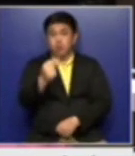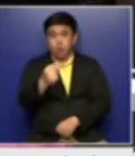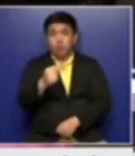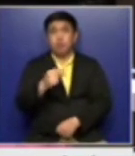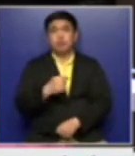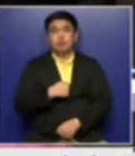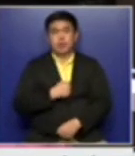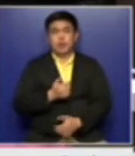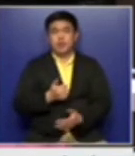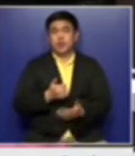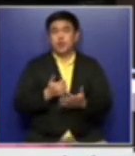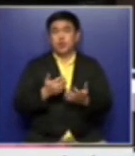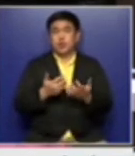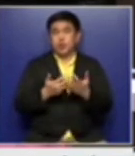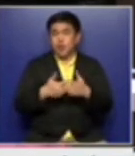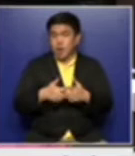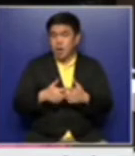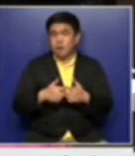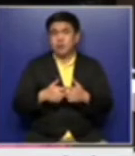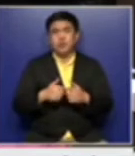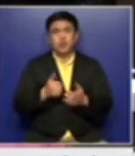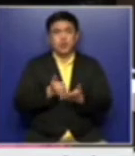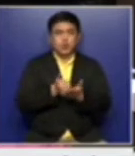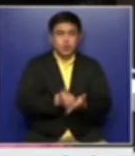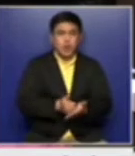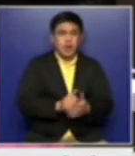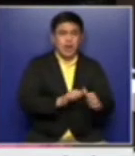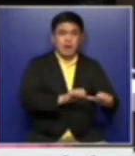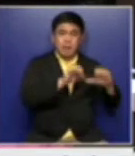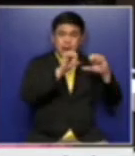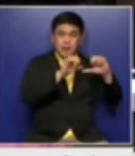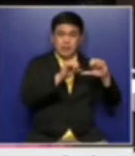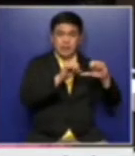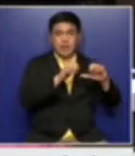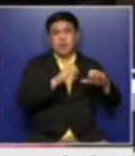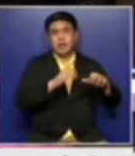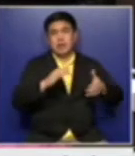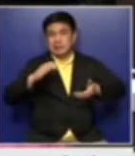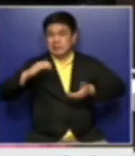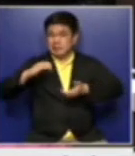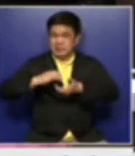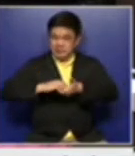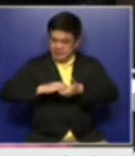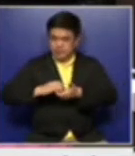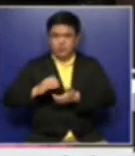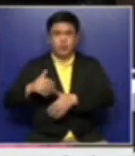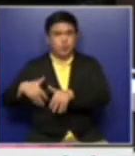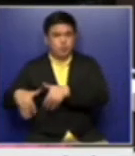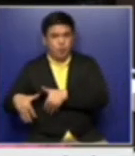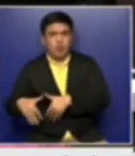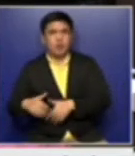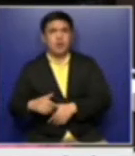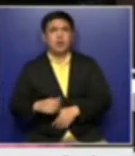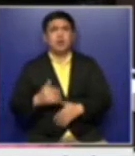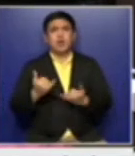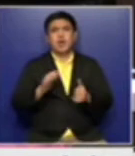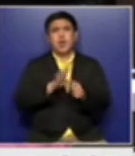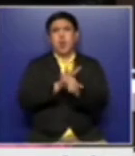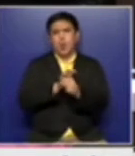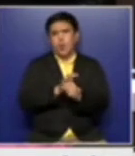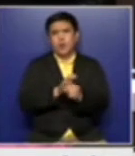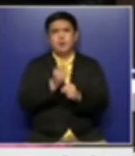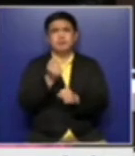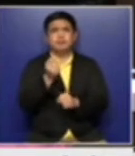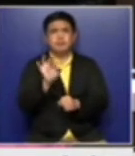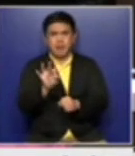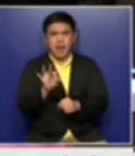กลไกและเป็นเครื่องมือของรัฐบาลยิ่งตอนนี้มีสถานการณ์การแพร่ระบาดโรคไวรั